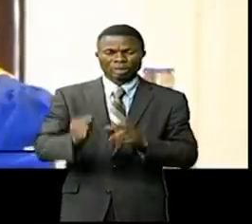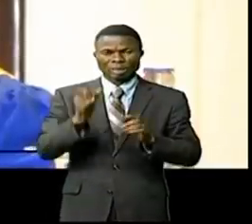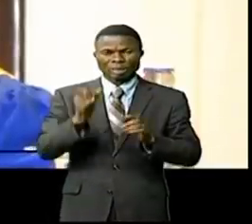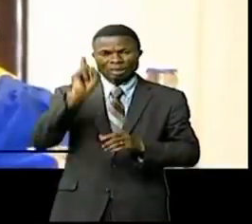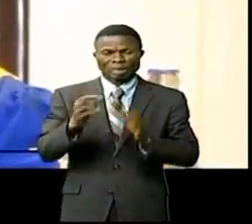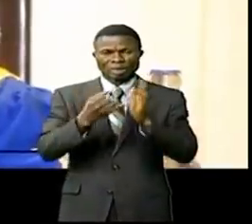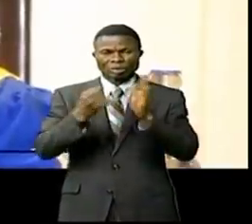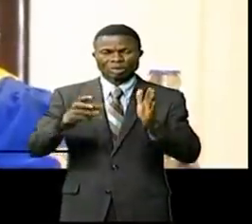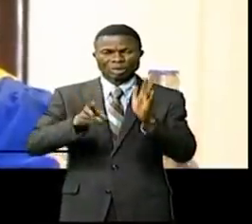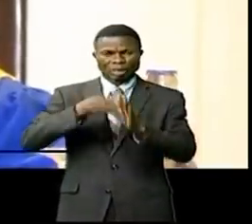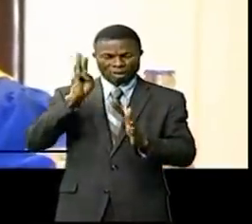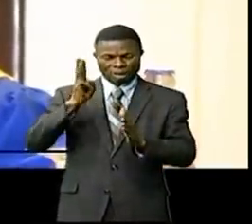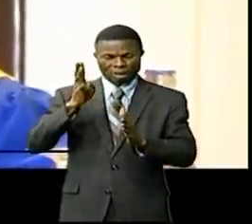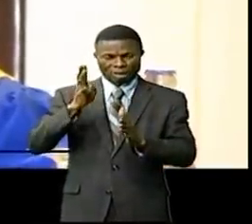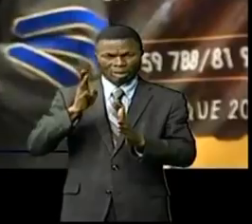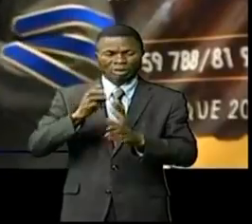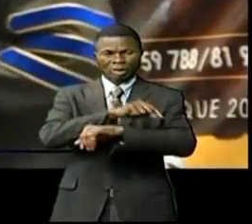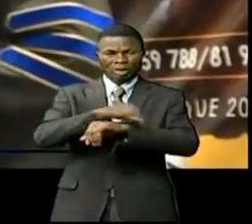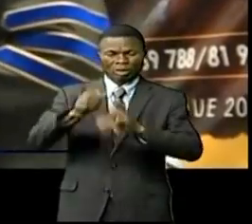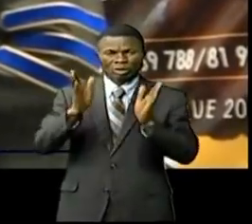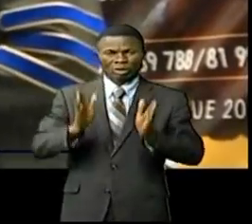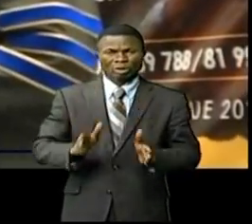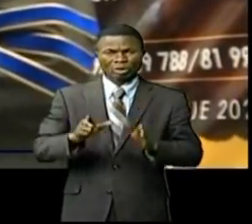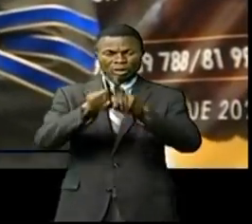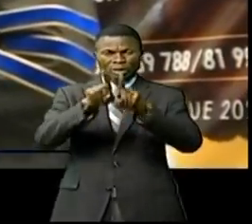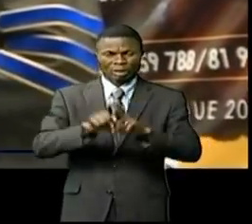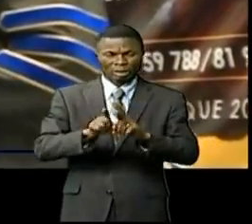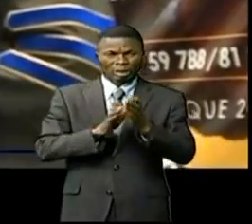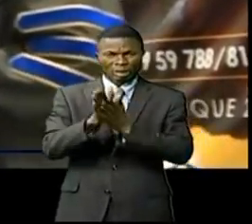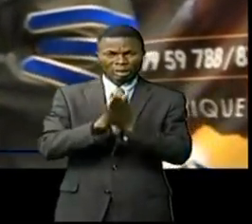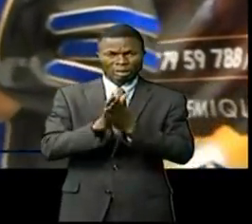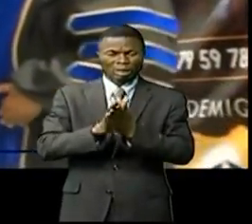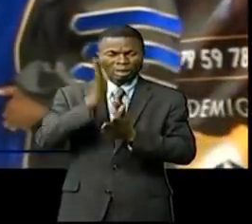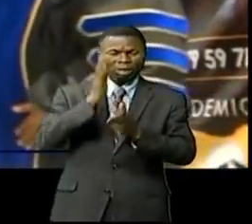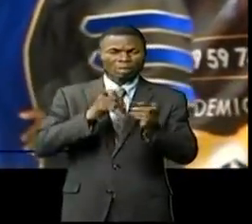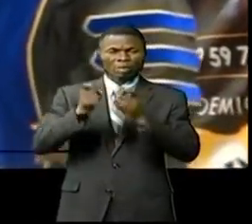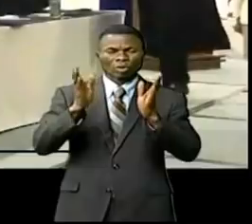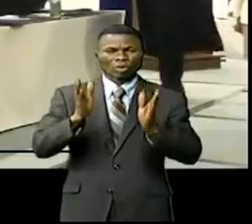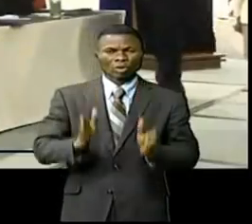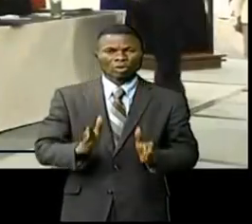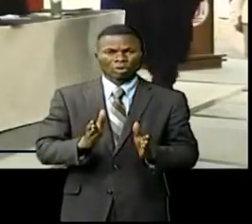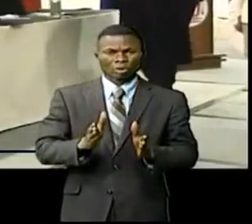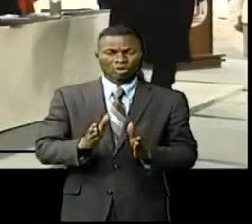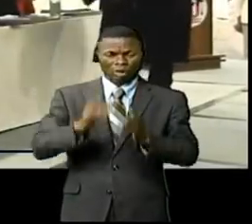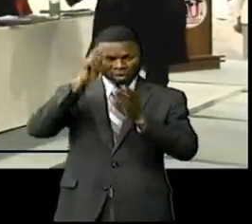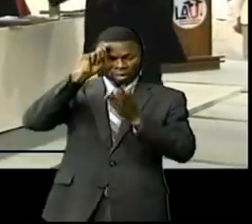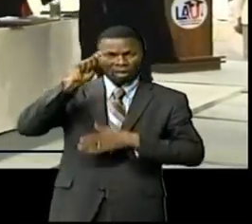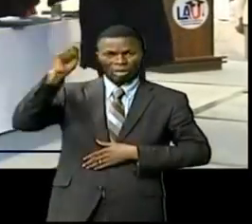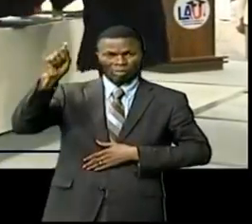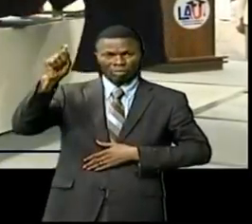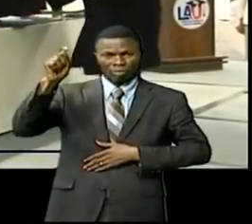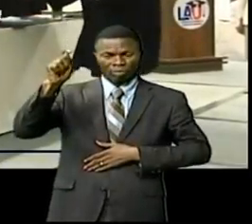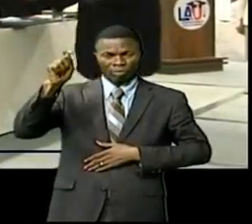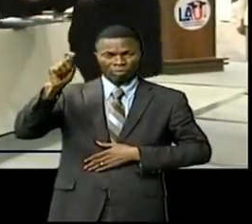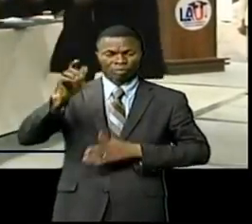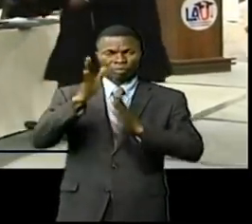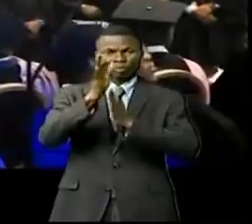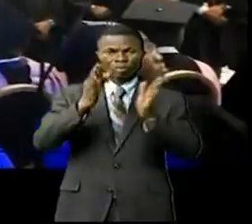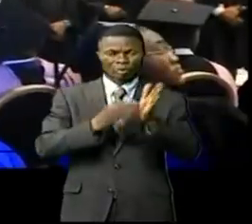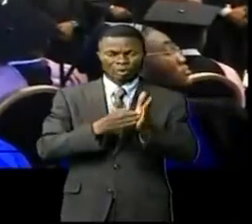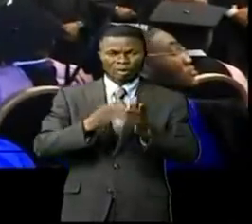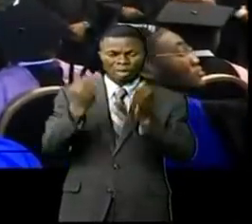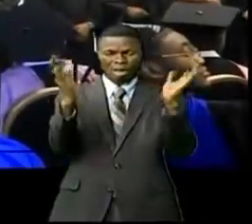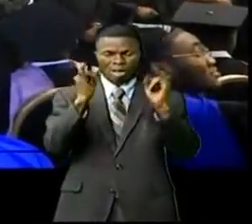filière business administration, 36 en bonne gouvernance, 16 en théologie et 10 en informatique.